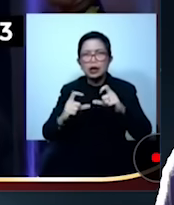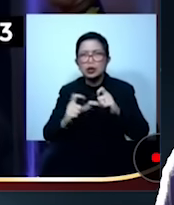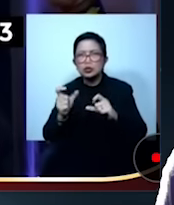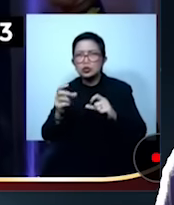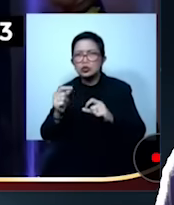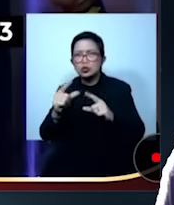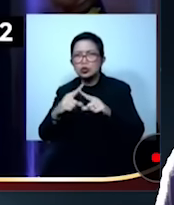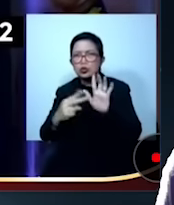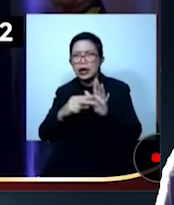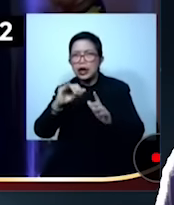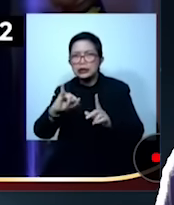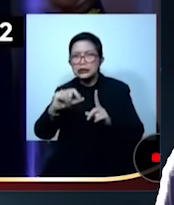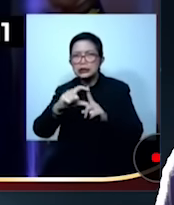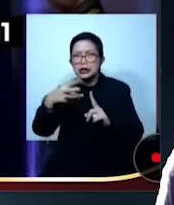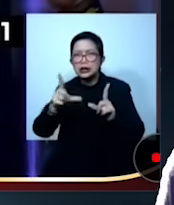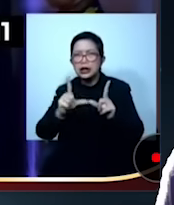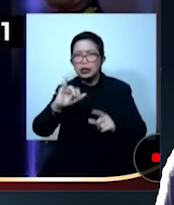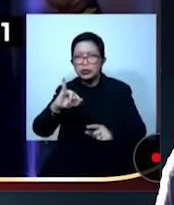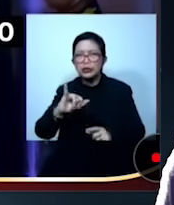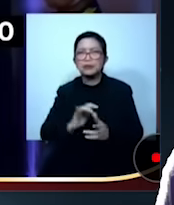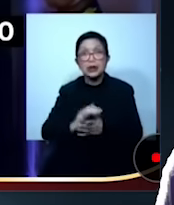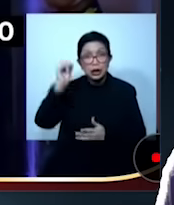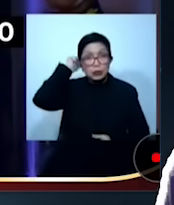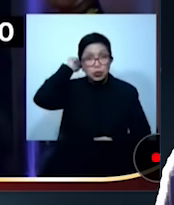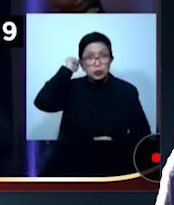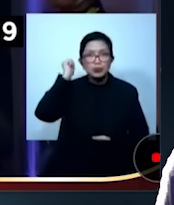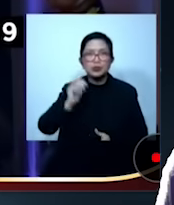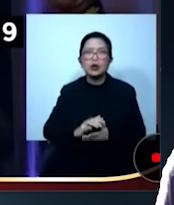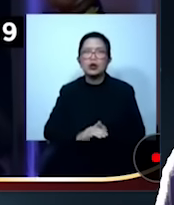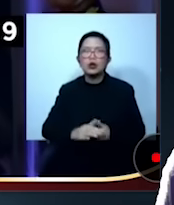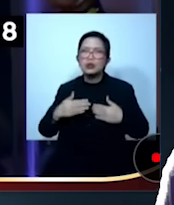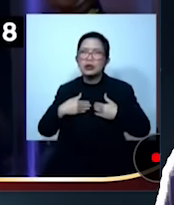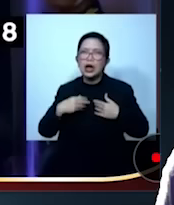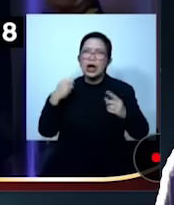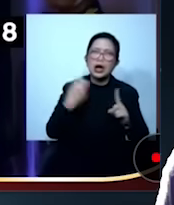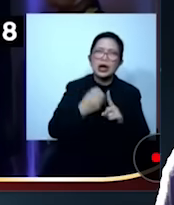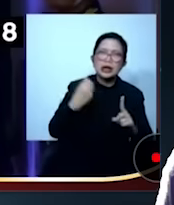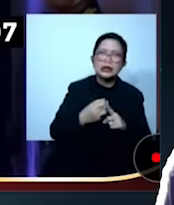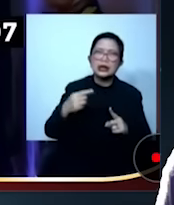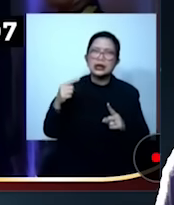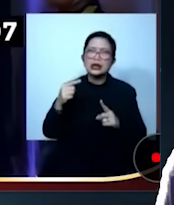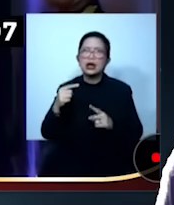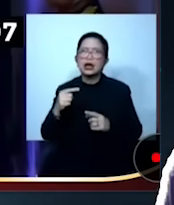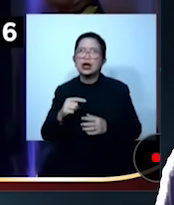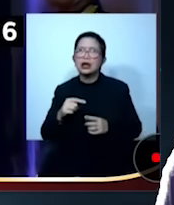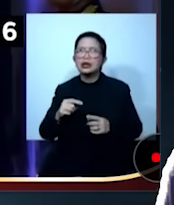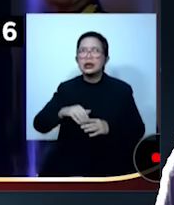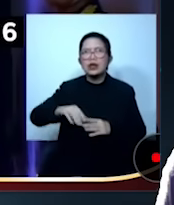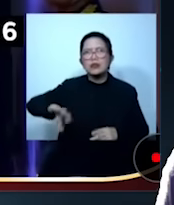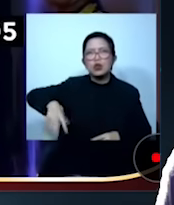tampaknya ee politik sembako politik e nasi kerdus amplop dan lain